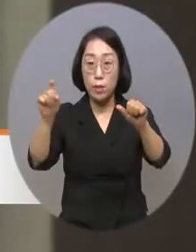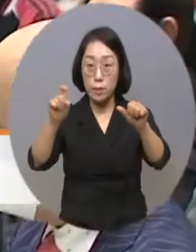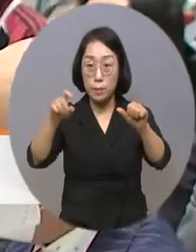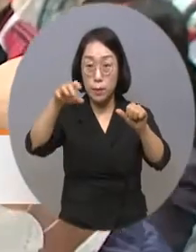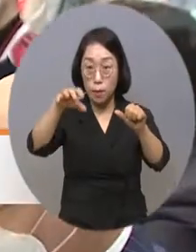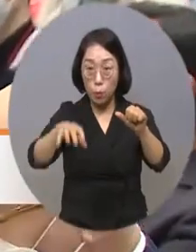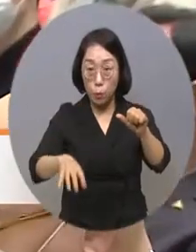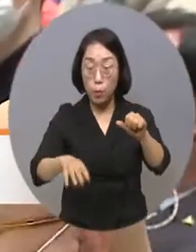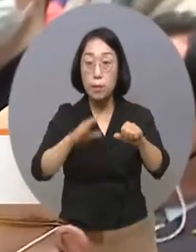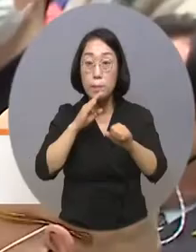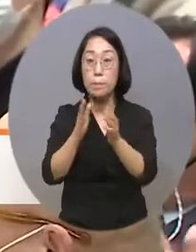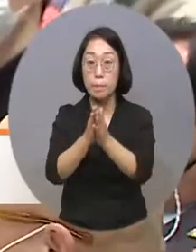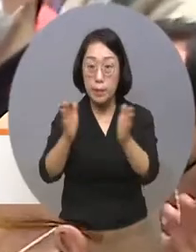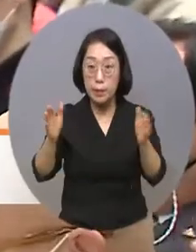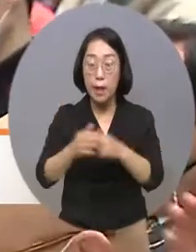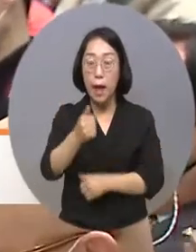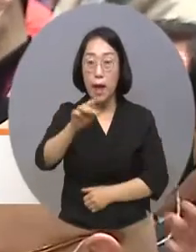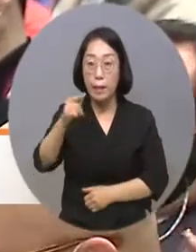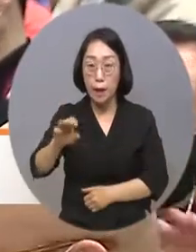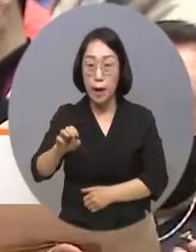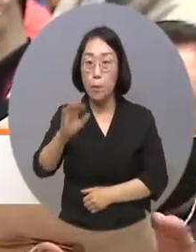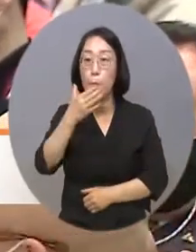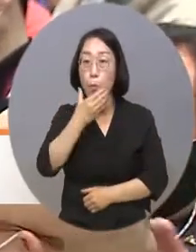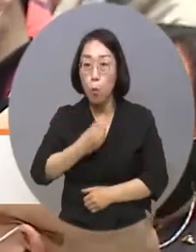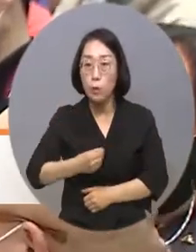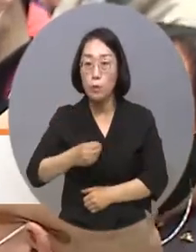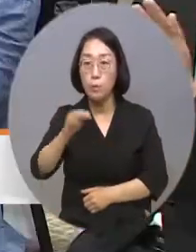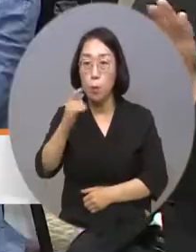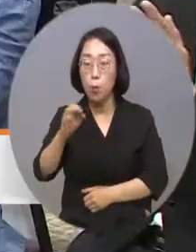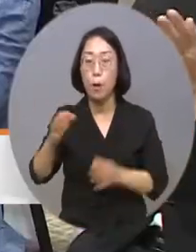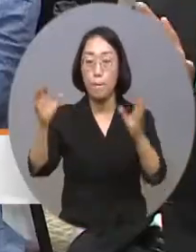국제회의장에서 한강복지포럼 출범식이 열렸습니다.